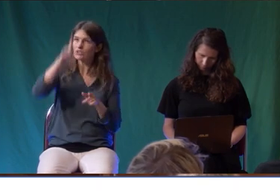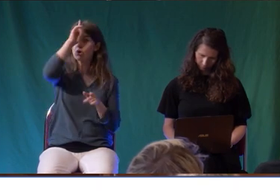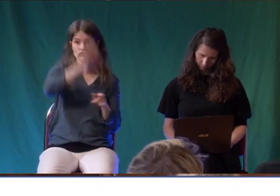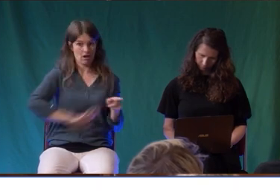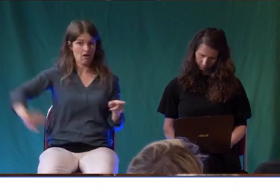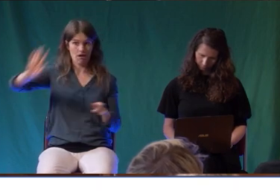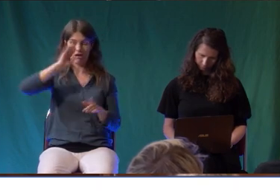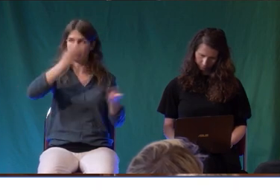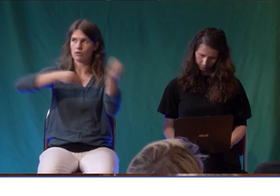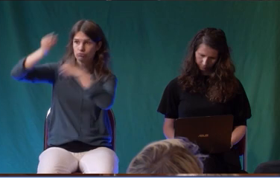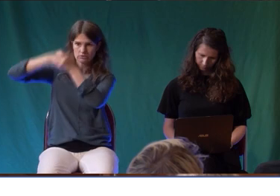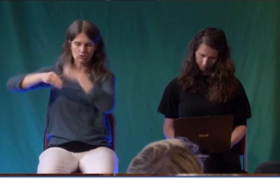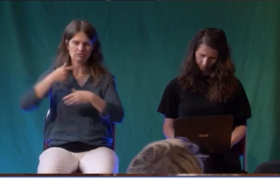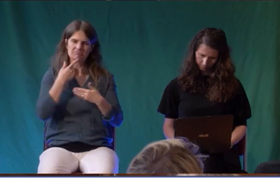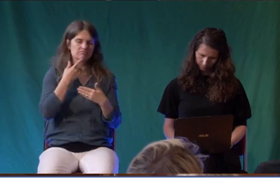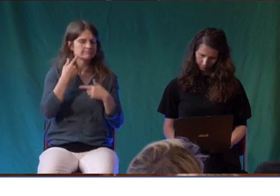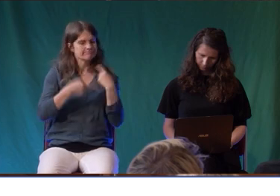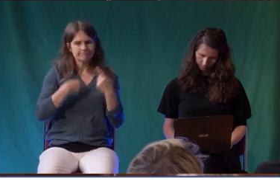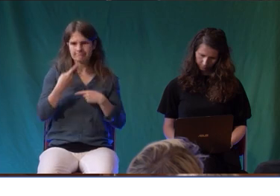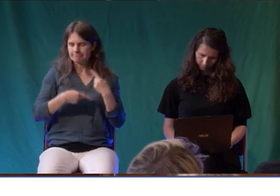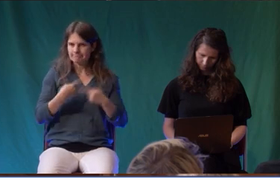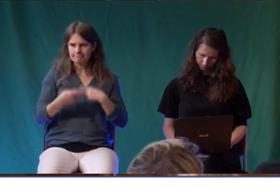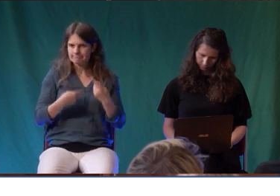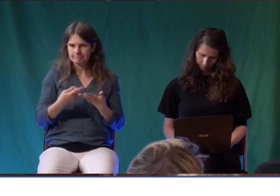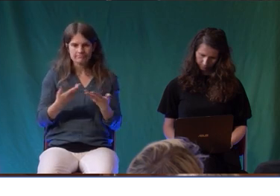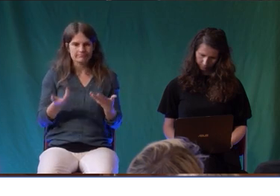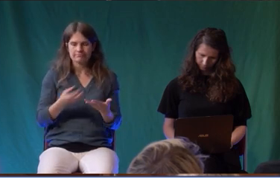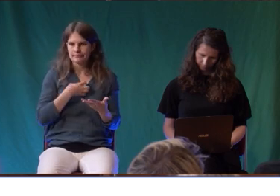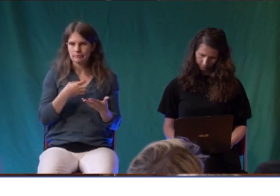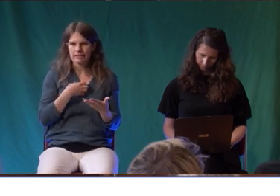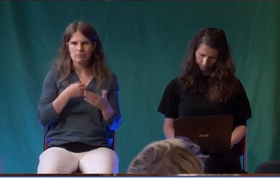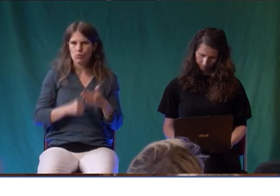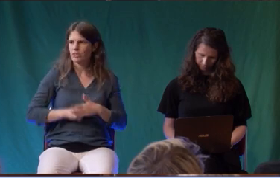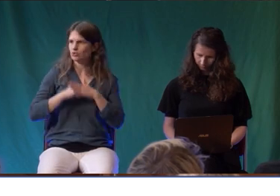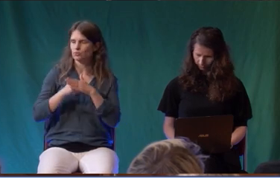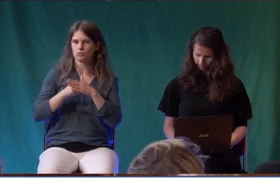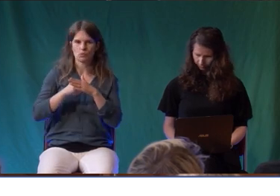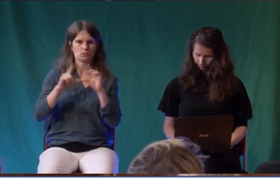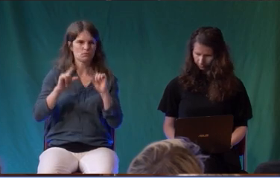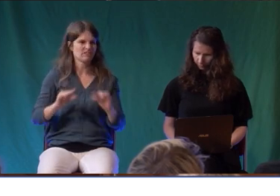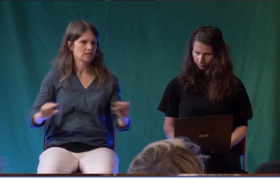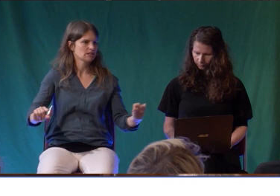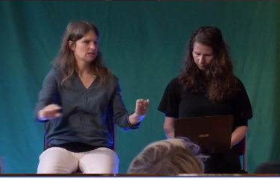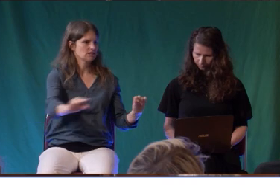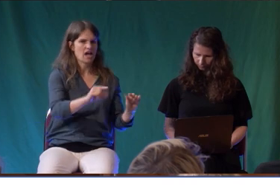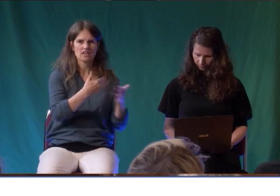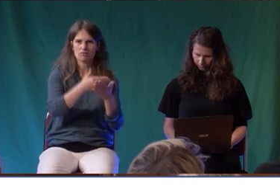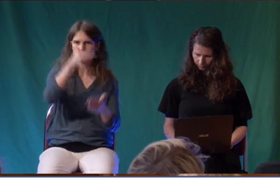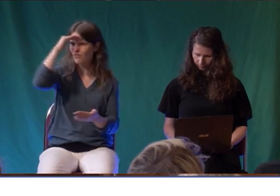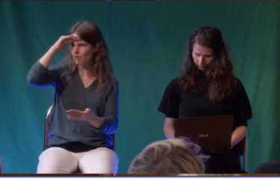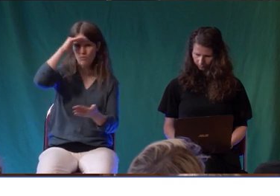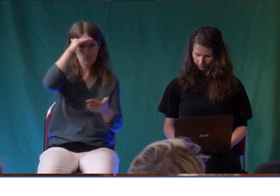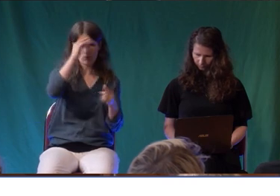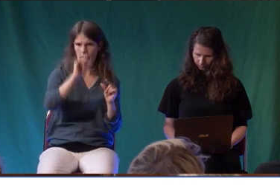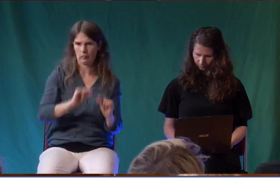immer wieder ausgetauscht haben war dass es einfach viel zu wenig Unterstützungsangebote in ganz Deutschland gibt und eben auch